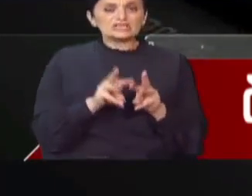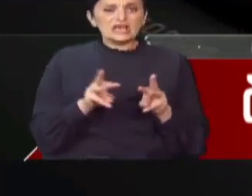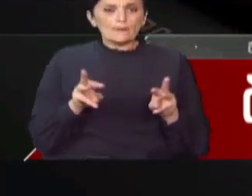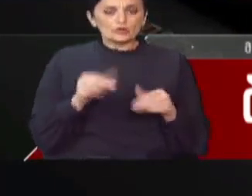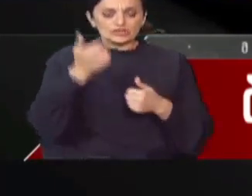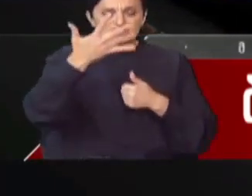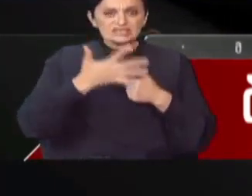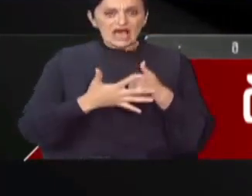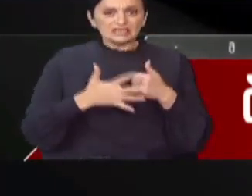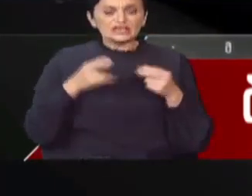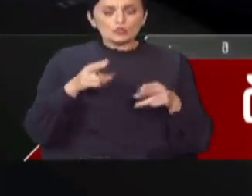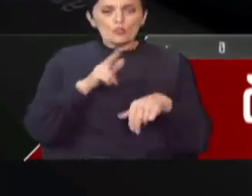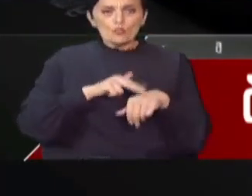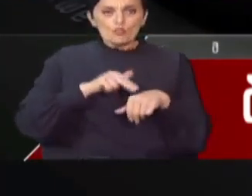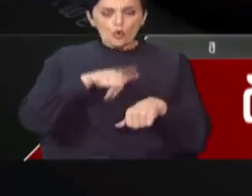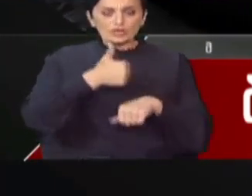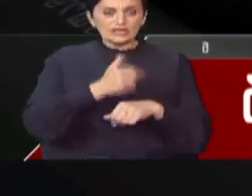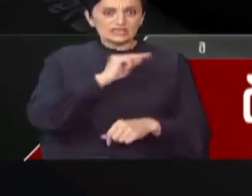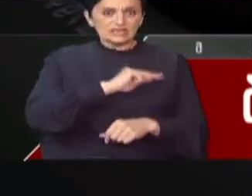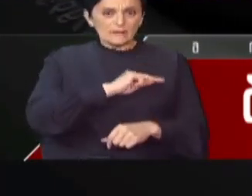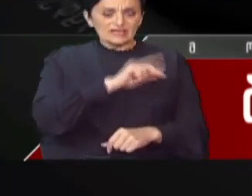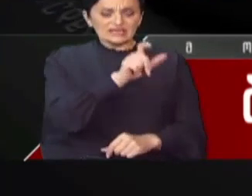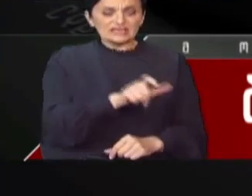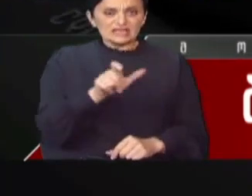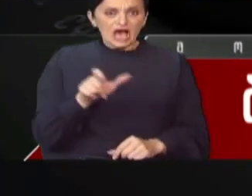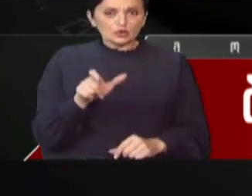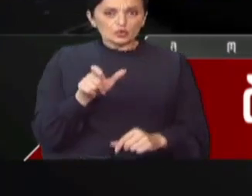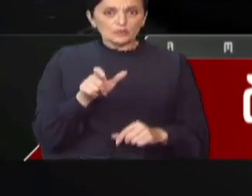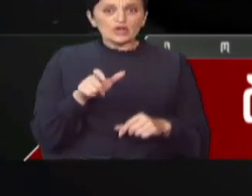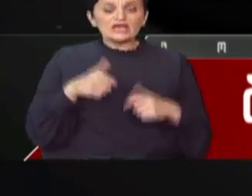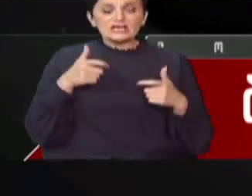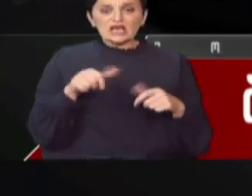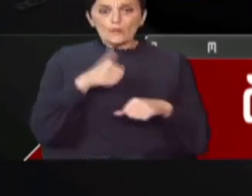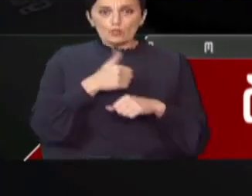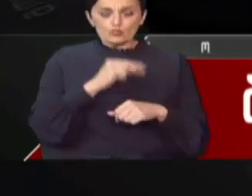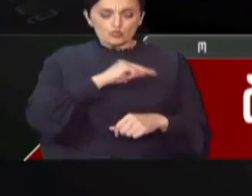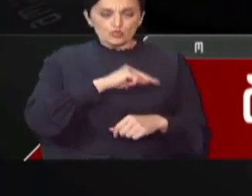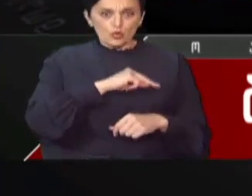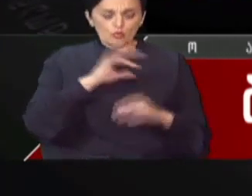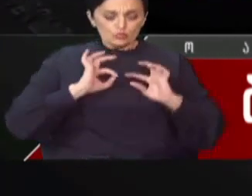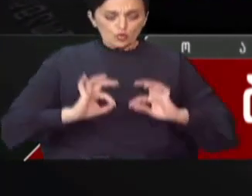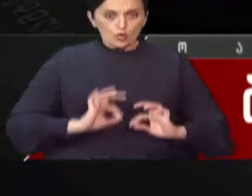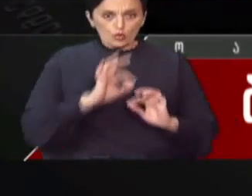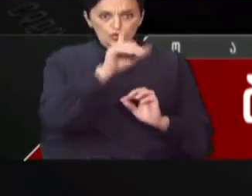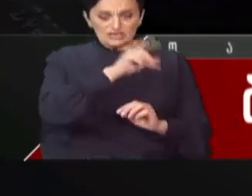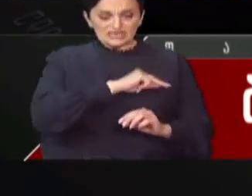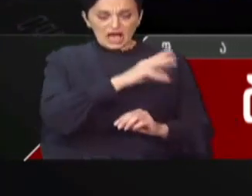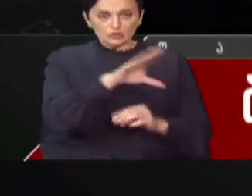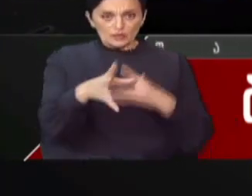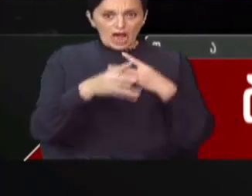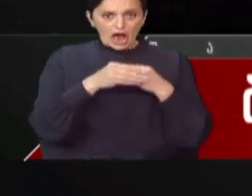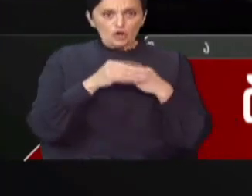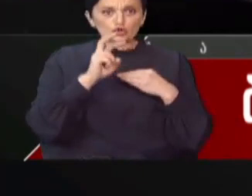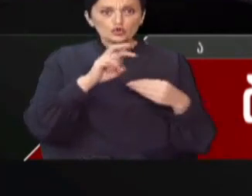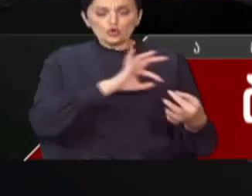სამინისტროს ცენტრალური კრიმინალური პოლიციის დეპარტამენტის თანამშრომლებმა გენერალური პროკურატურის თანამშრომლებთან ერთად ჩატარებული